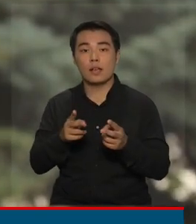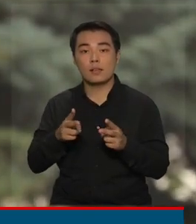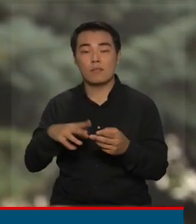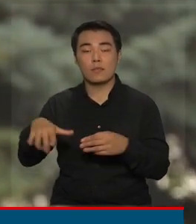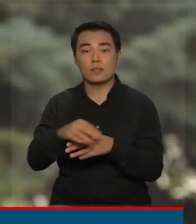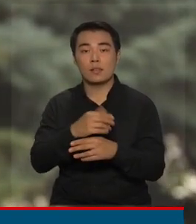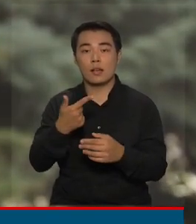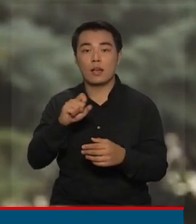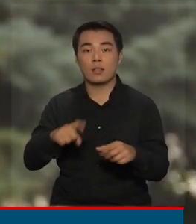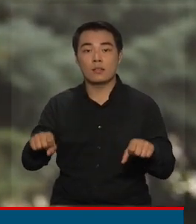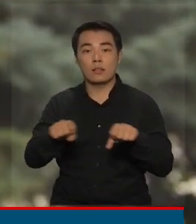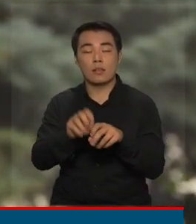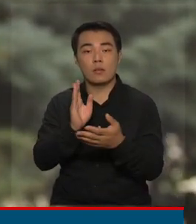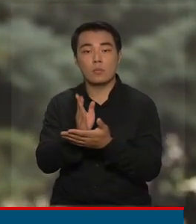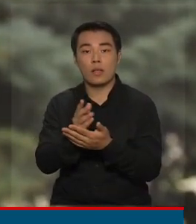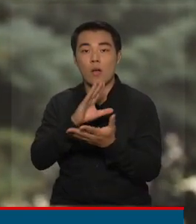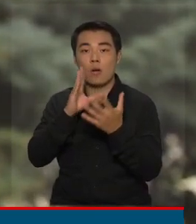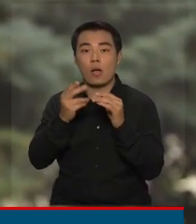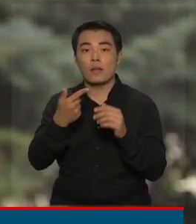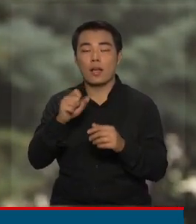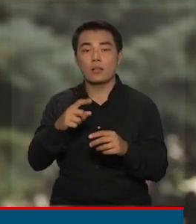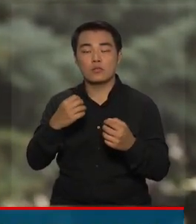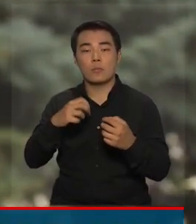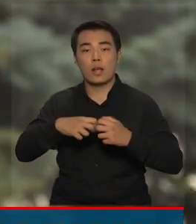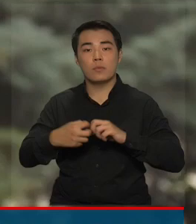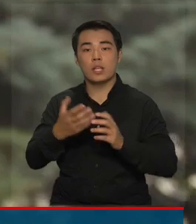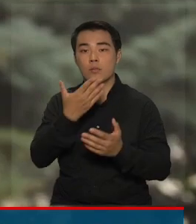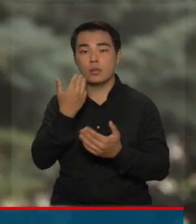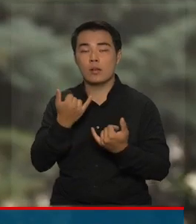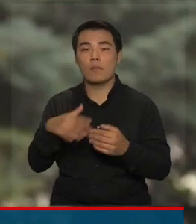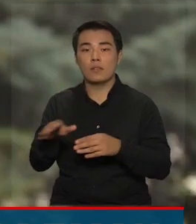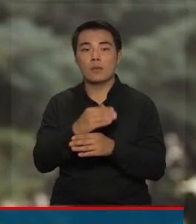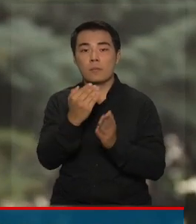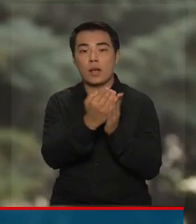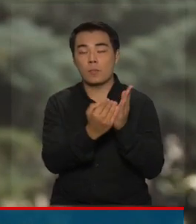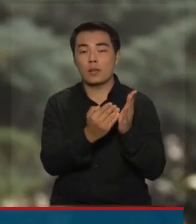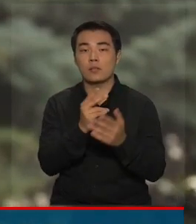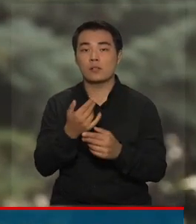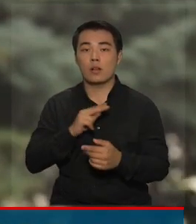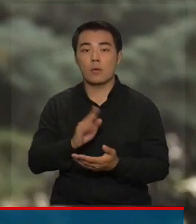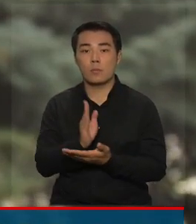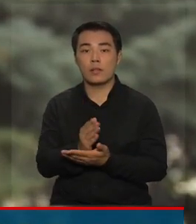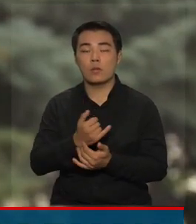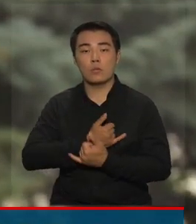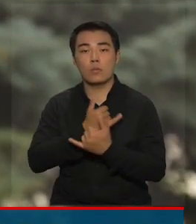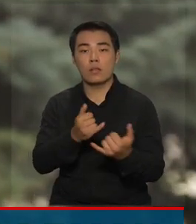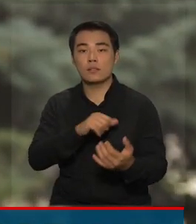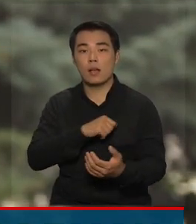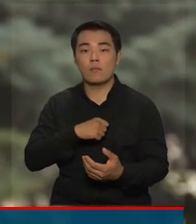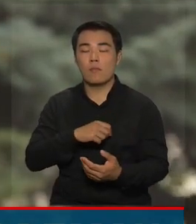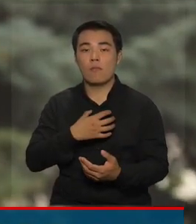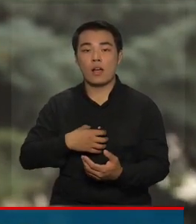барлығы газбен жылытылады. Көгілдір отынмен ешқандай проблема жоқ. Барлығы кесте бойынша жүріп жатыр. Қалаға қызмет көрсететін негізгі